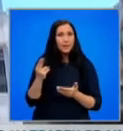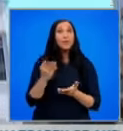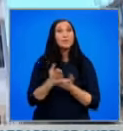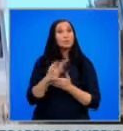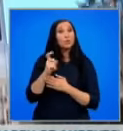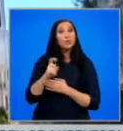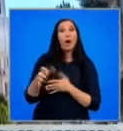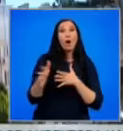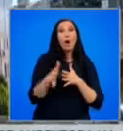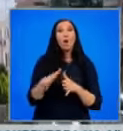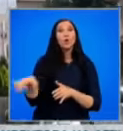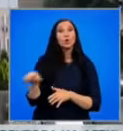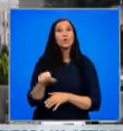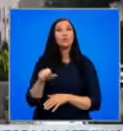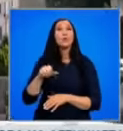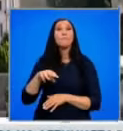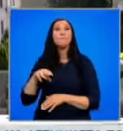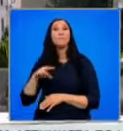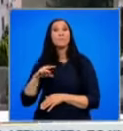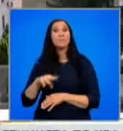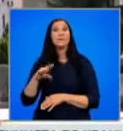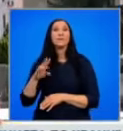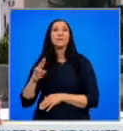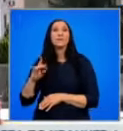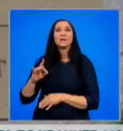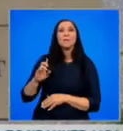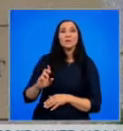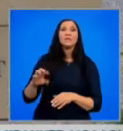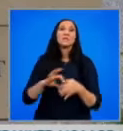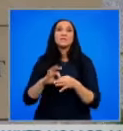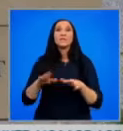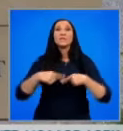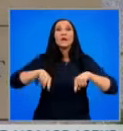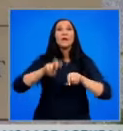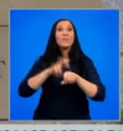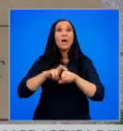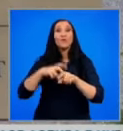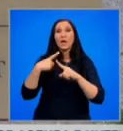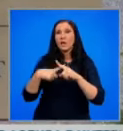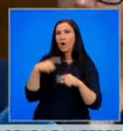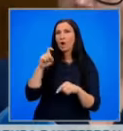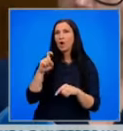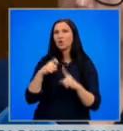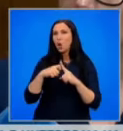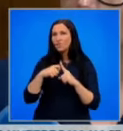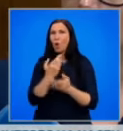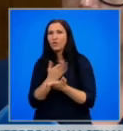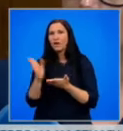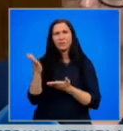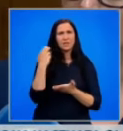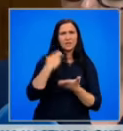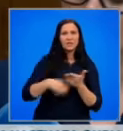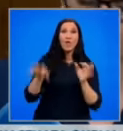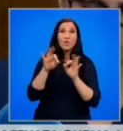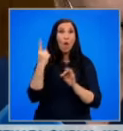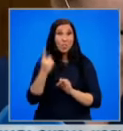от ръководството на МРРБ са свързани с кръга Делта Хил. Гроздан Караджов отхвърли тези твърдения. Нито една